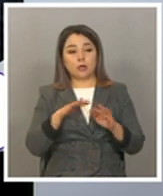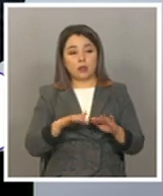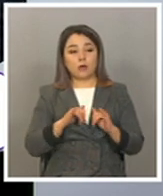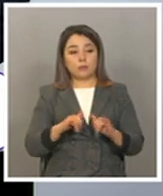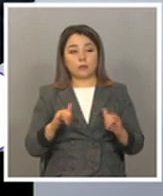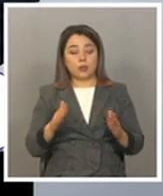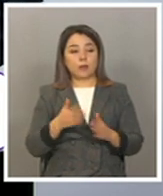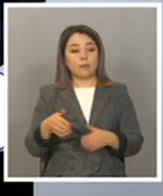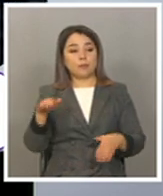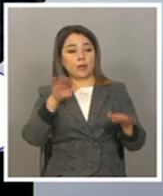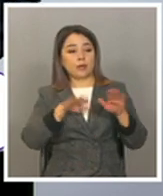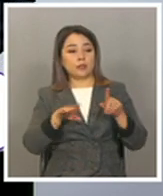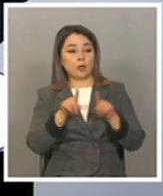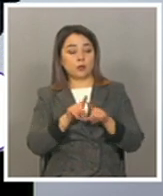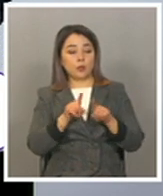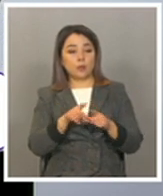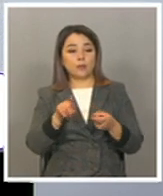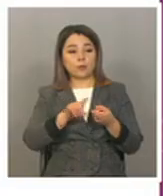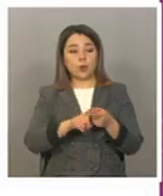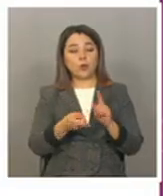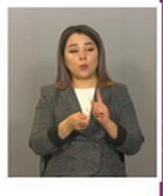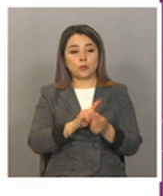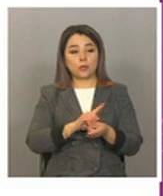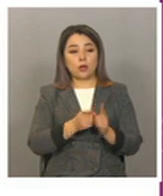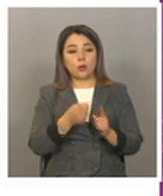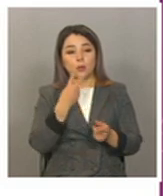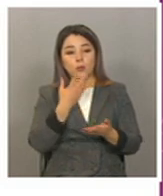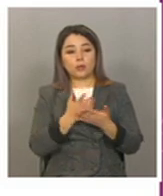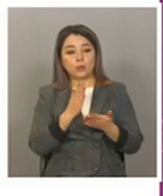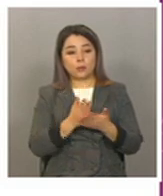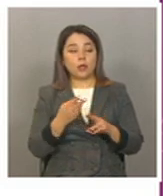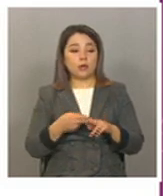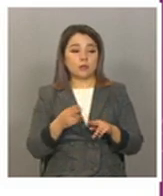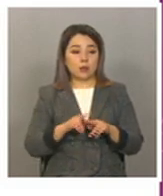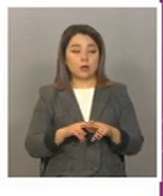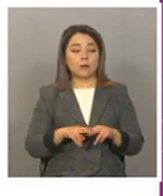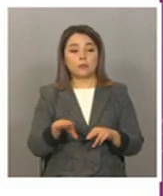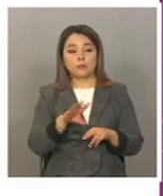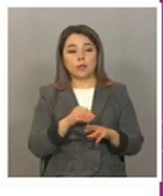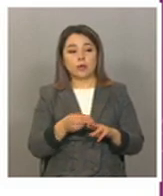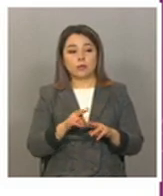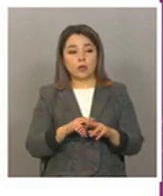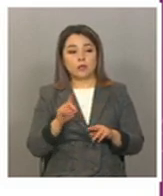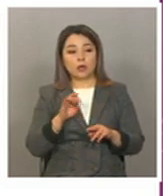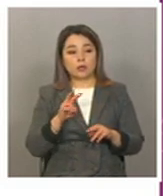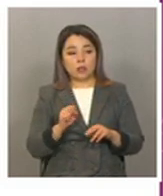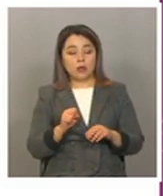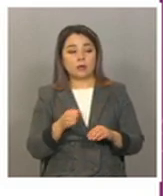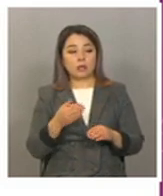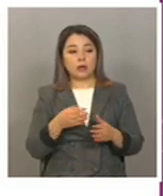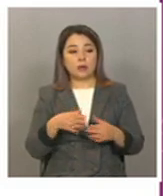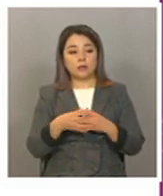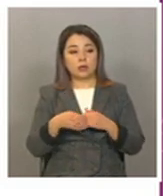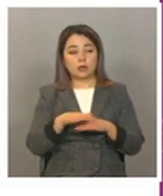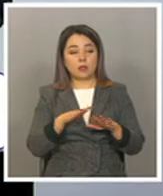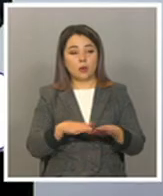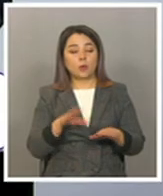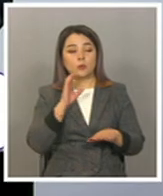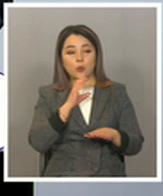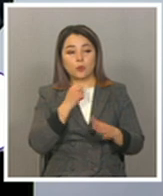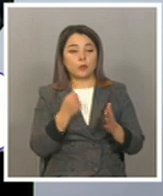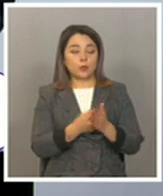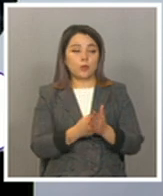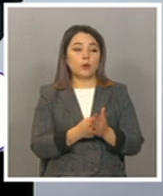биіктік белдеулік бойынша өзгеруі көрсетілген. Яғни ендік зоналық дегеніміз ол Қазақстан аумағы солтүстіктен оңтүстікке дейін